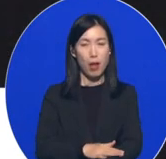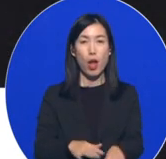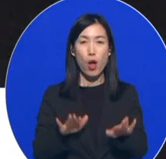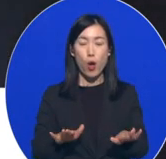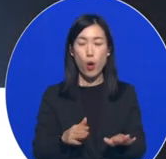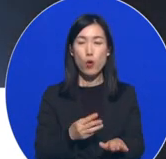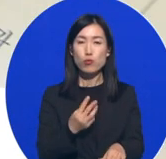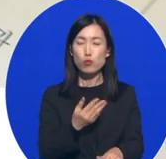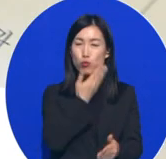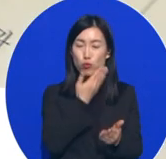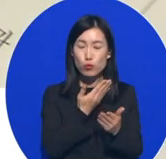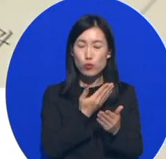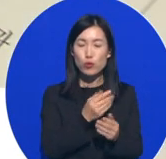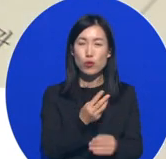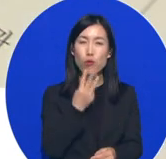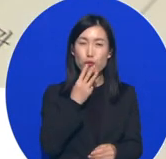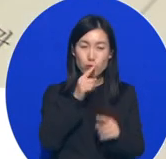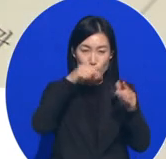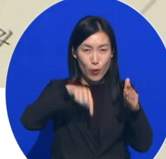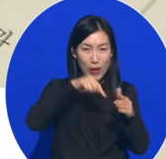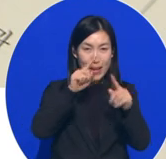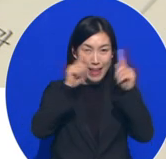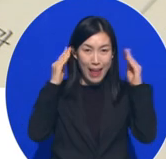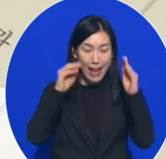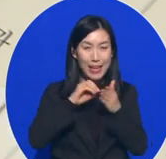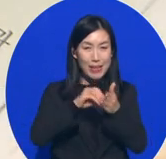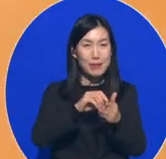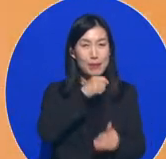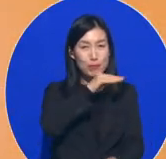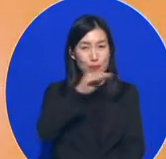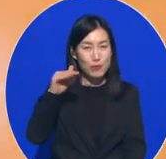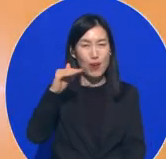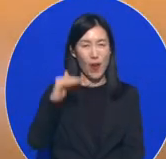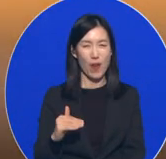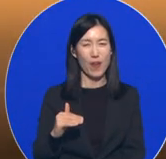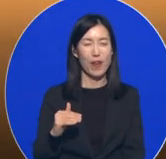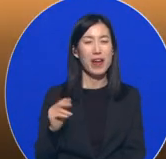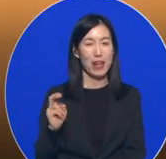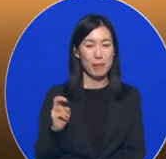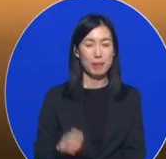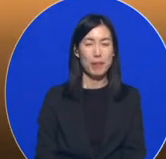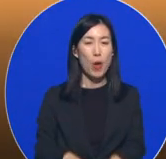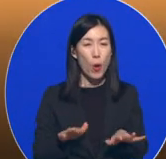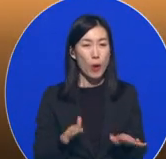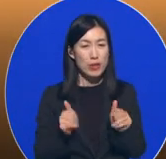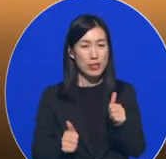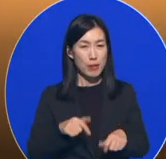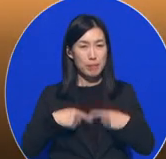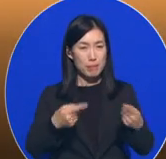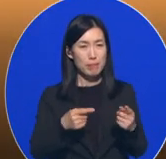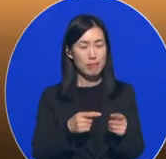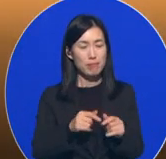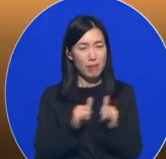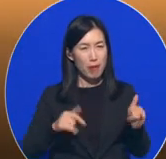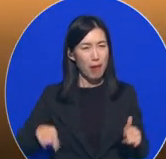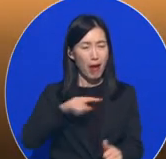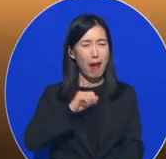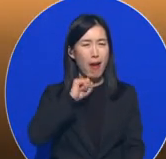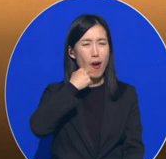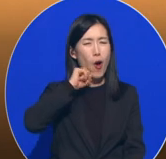합격 점수대가 지난해보다 하락할 것이란 전망이 나옵니다 수험생들이 다소 어렵게 체감했습니다